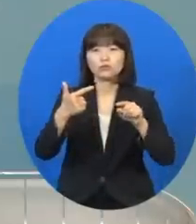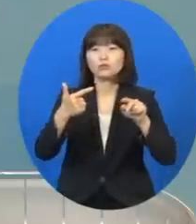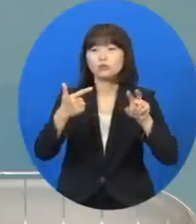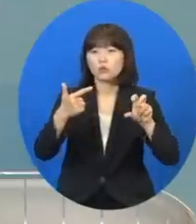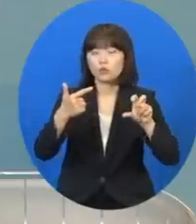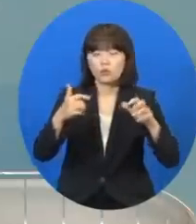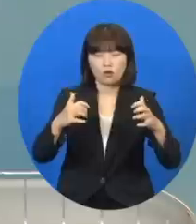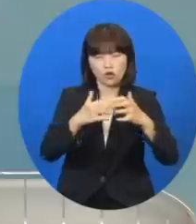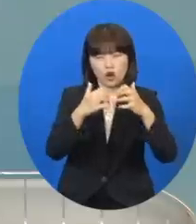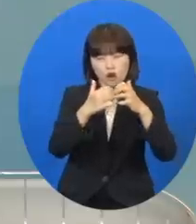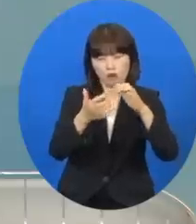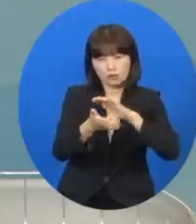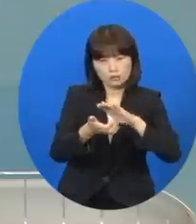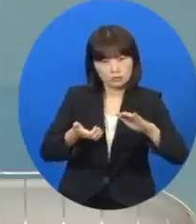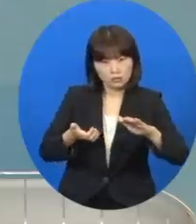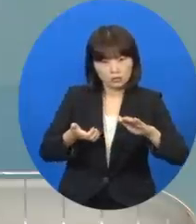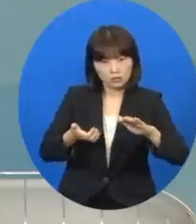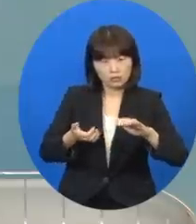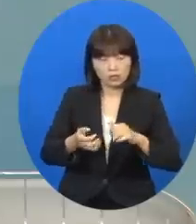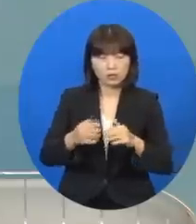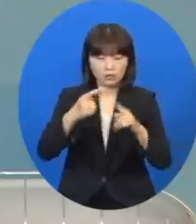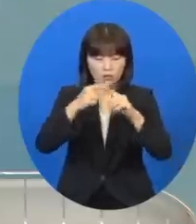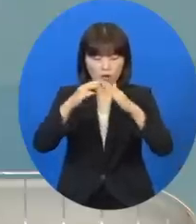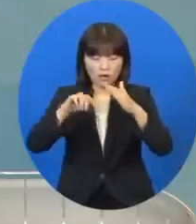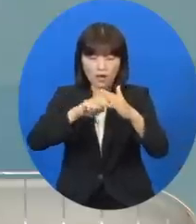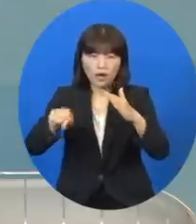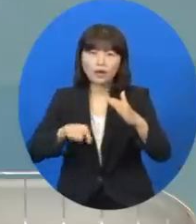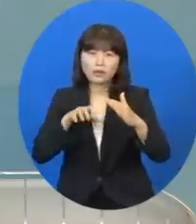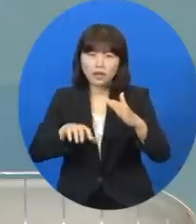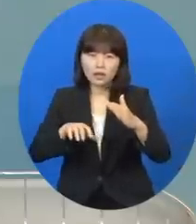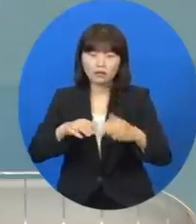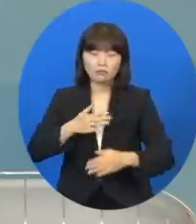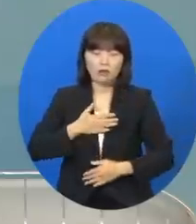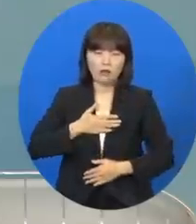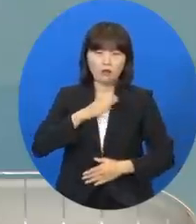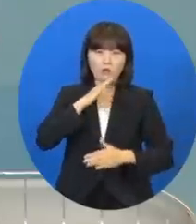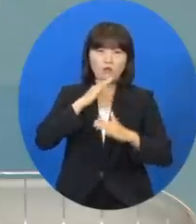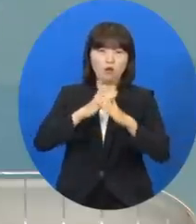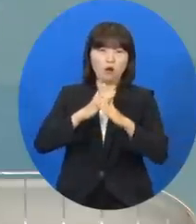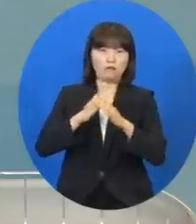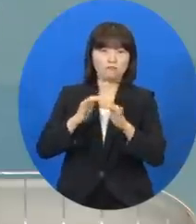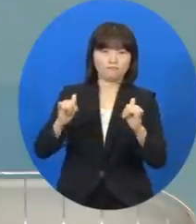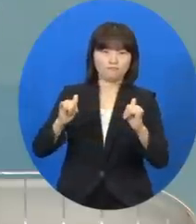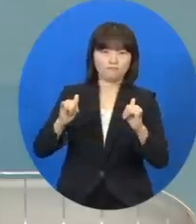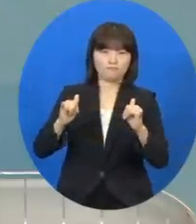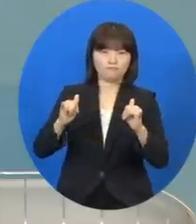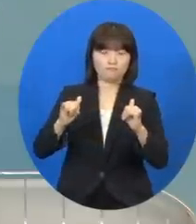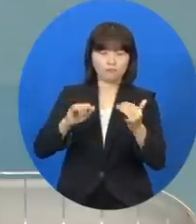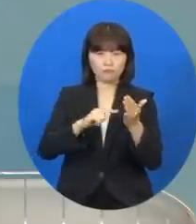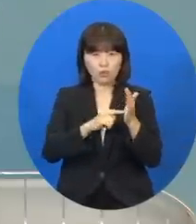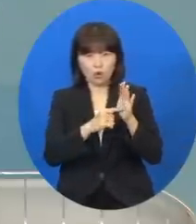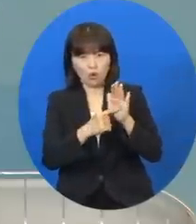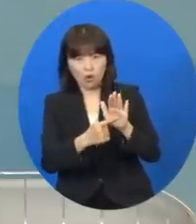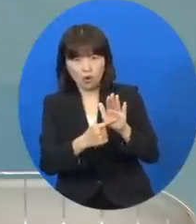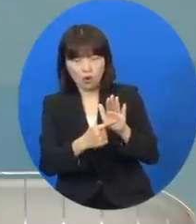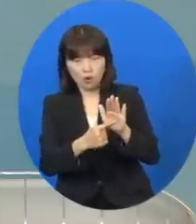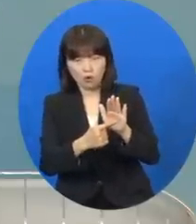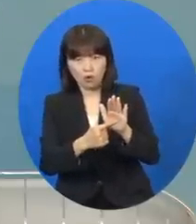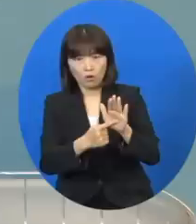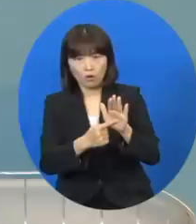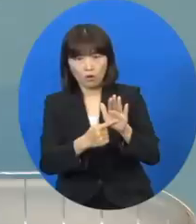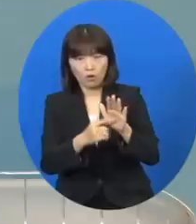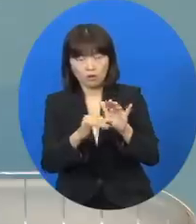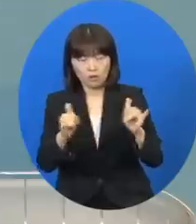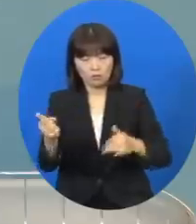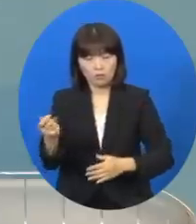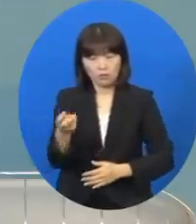직전에 심지어 교회 안에도 자기가 공산당원이라고 그렇게 드러내는 이들조차도